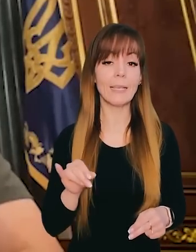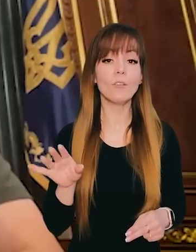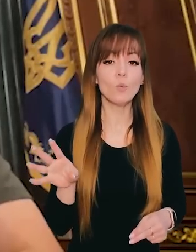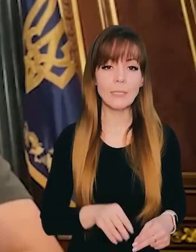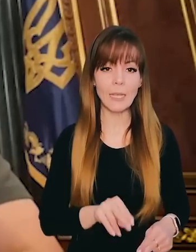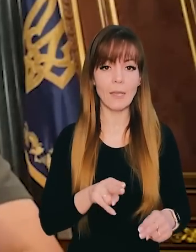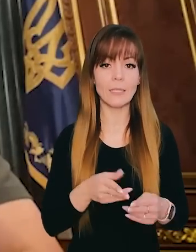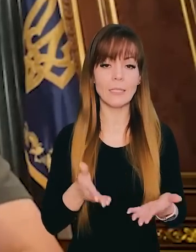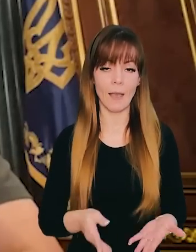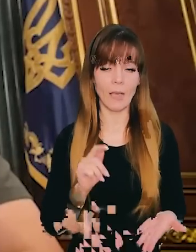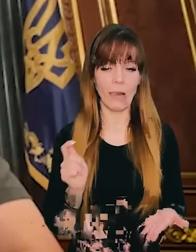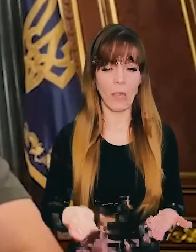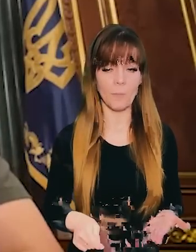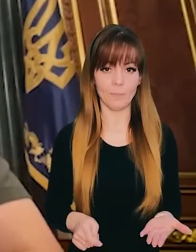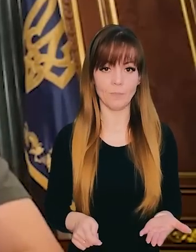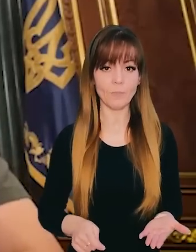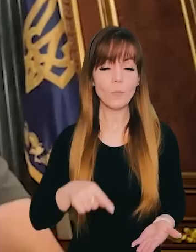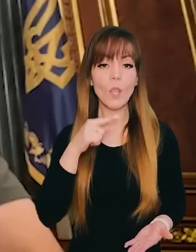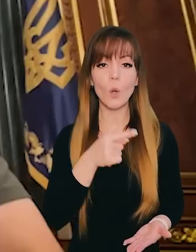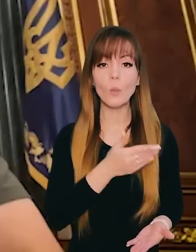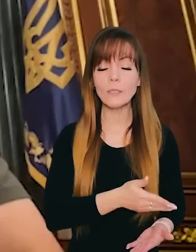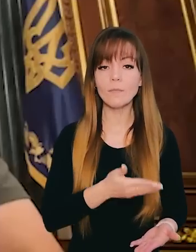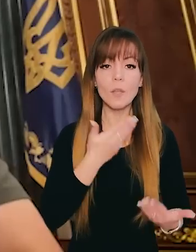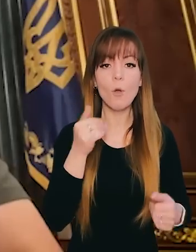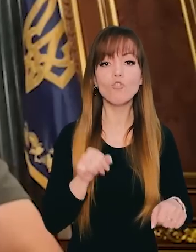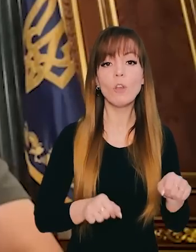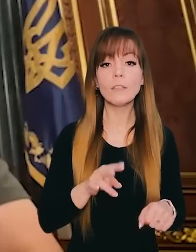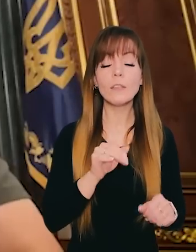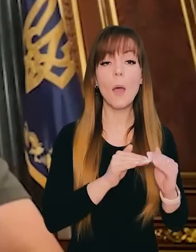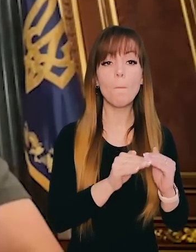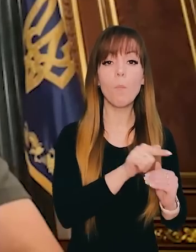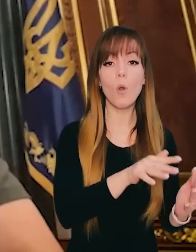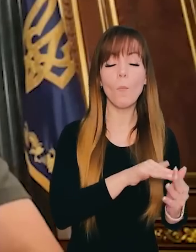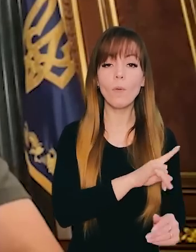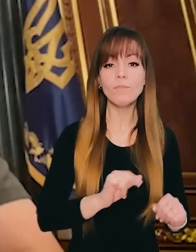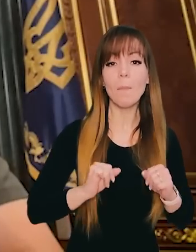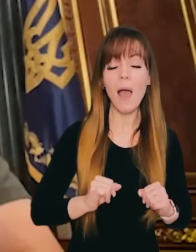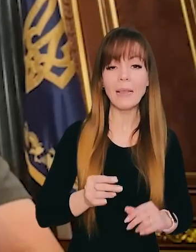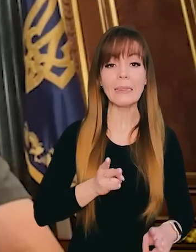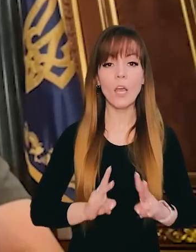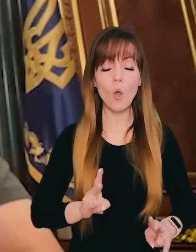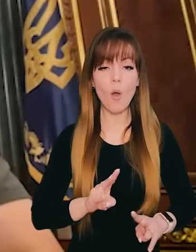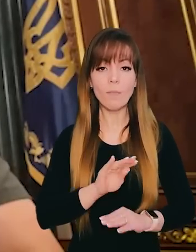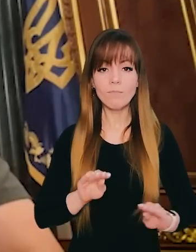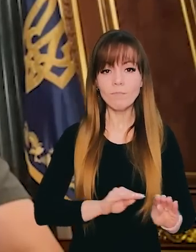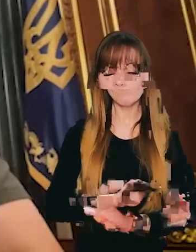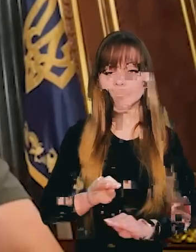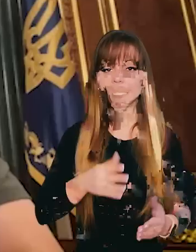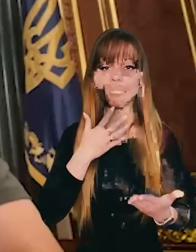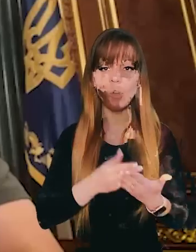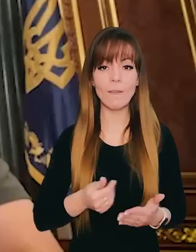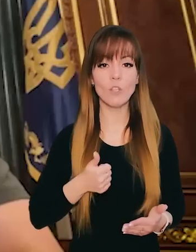закінчиться і вся ця війна Росія не має шансів на полі бою і намагається терором